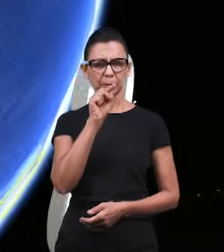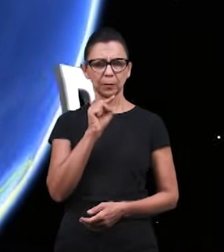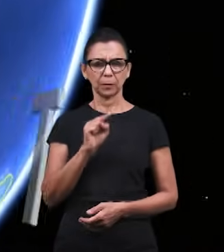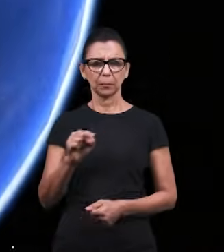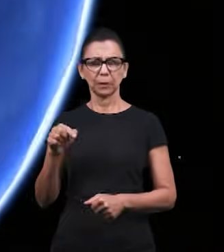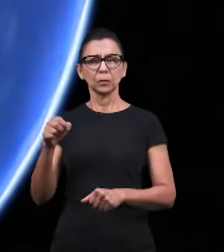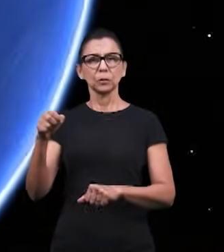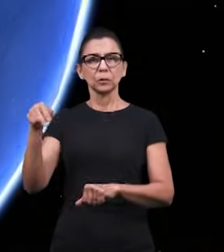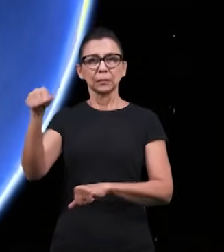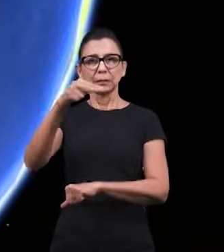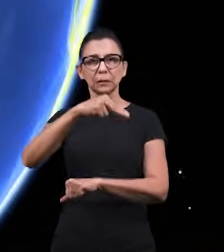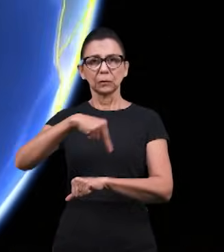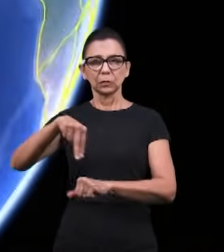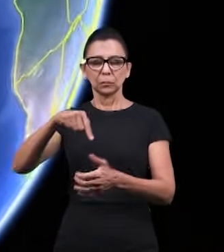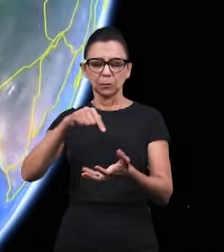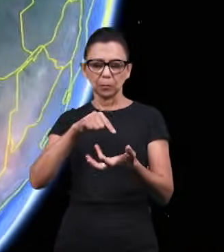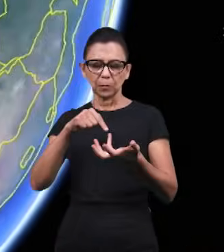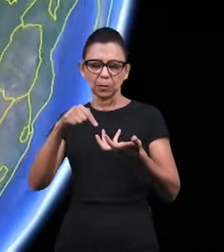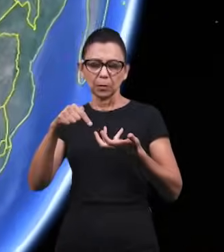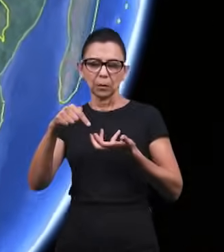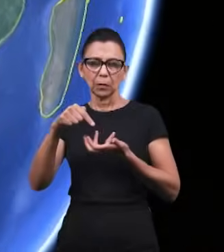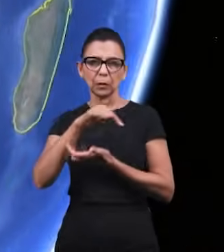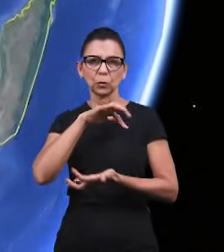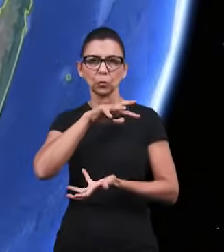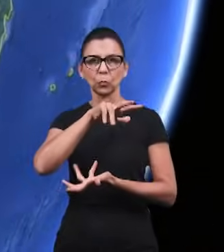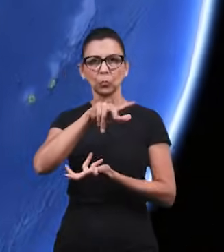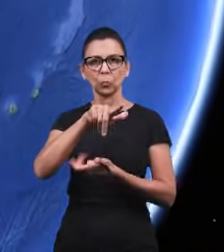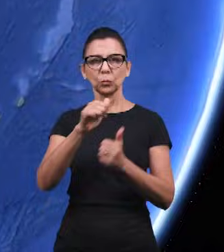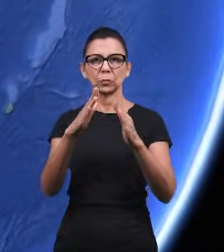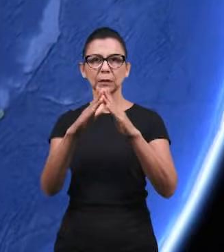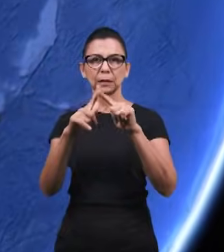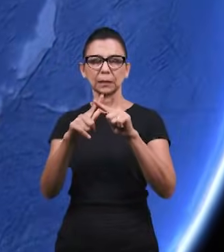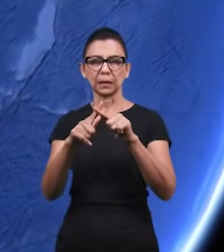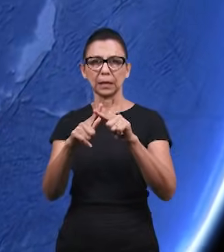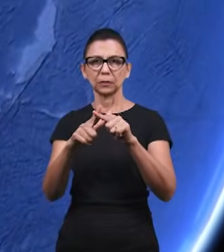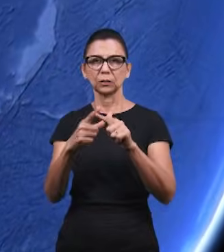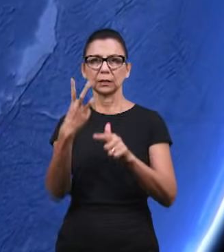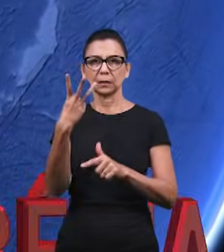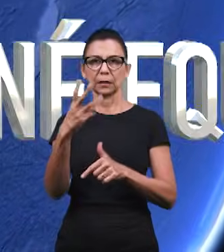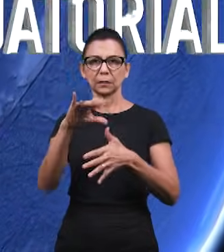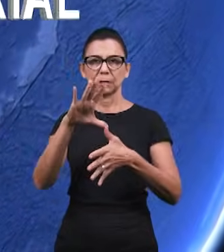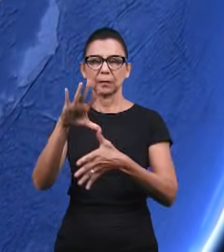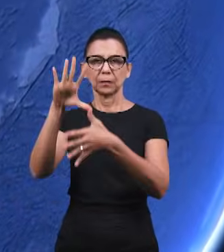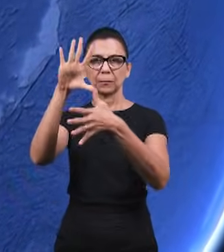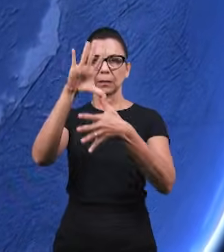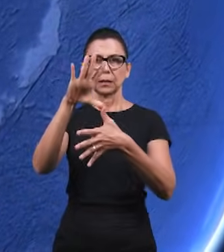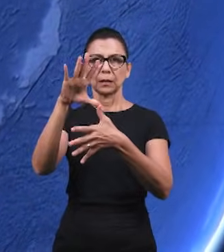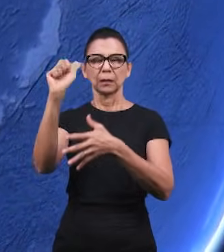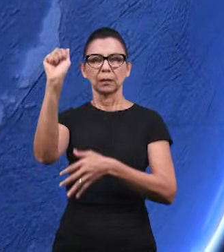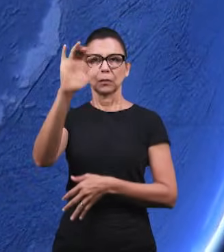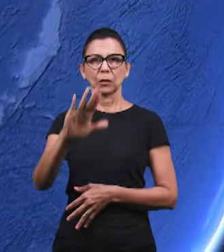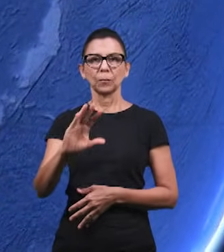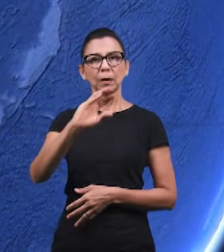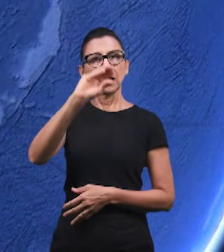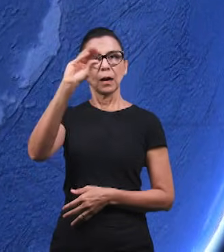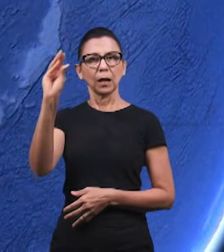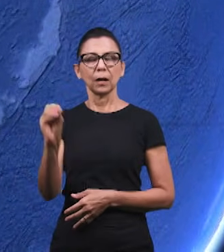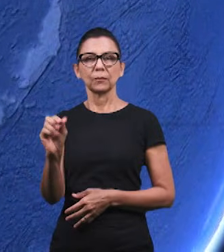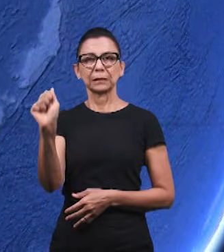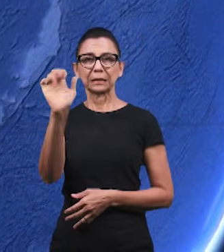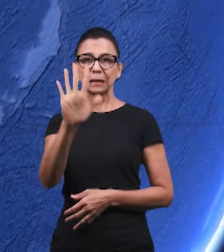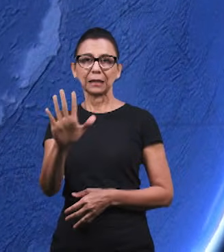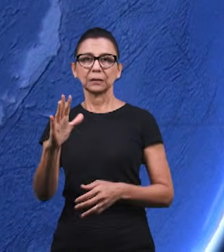nations de tous les continents de la planète. Les églises des pays dans les trois Amériques, Europe, Afrique, Asie